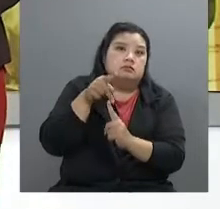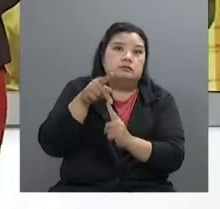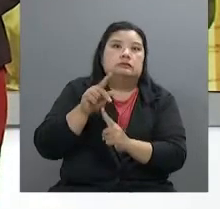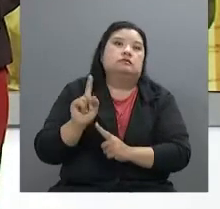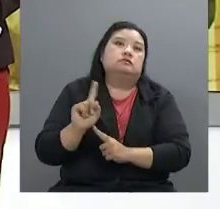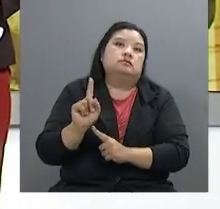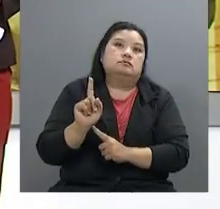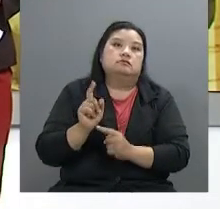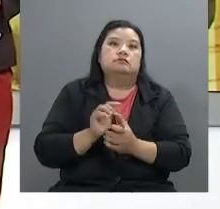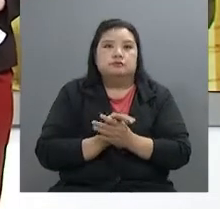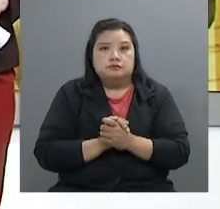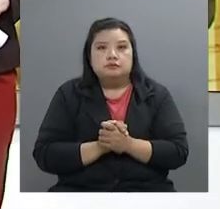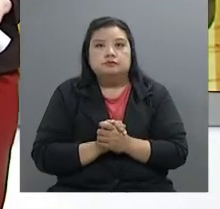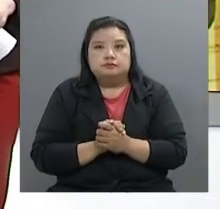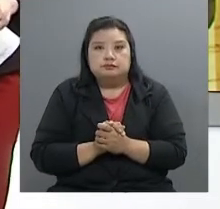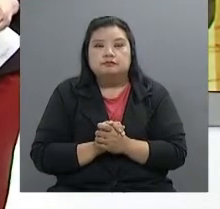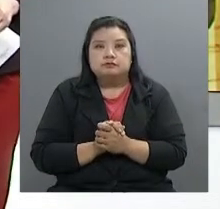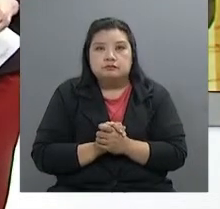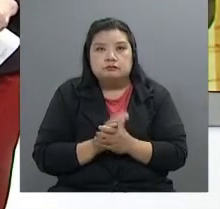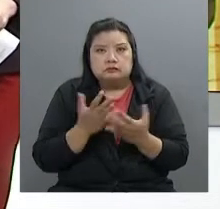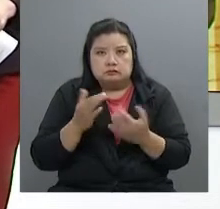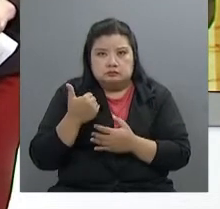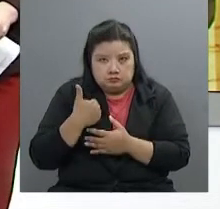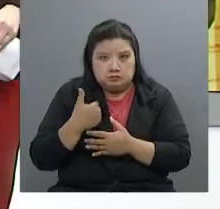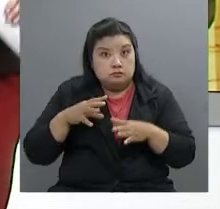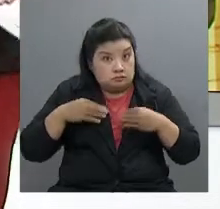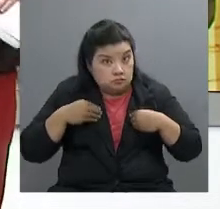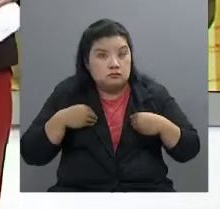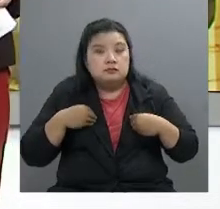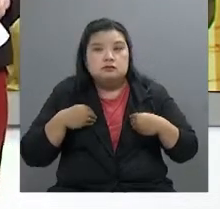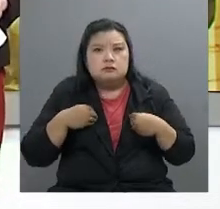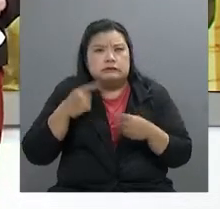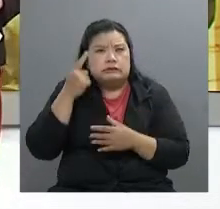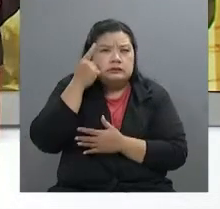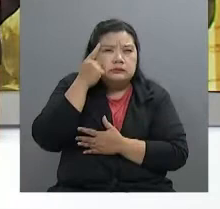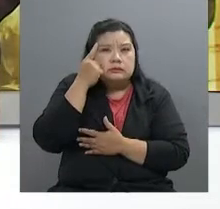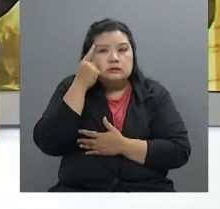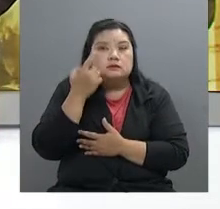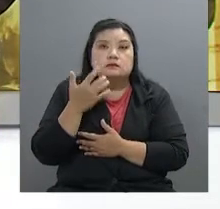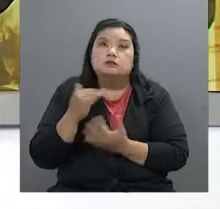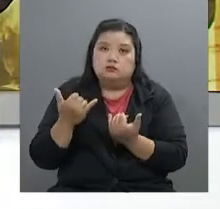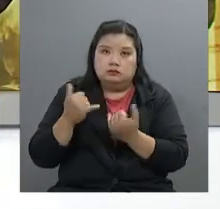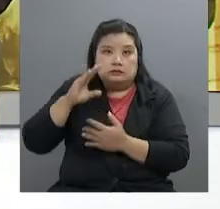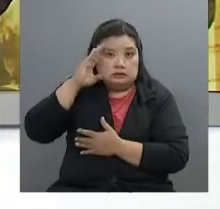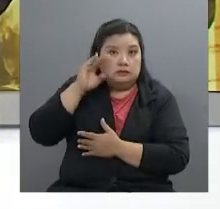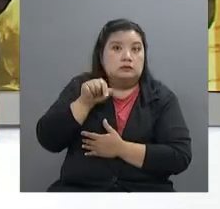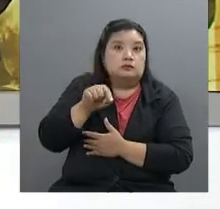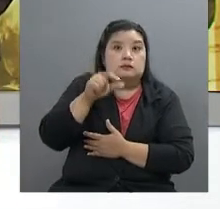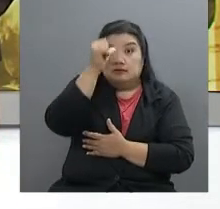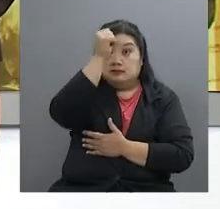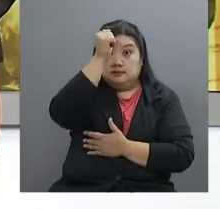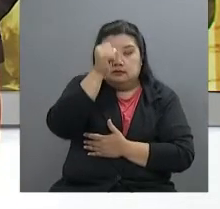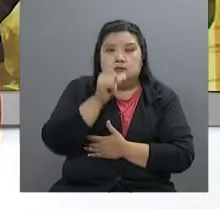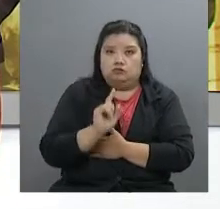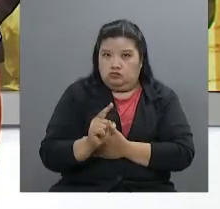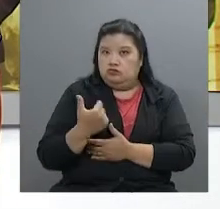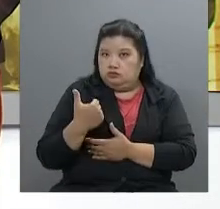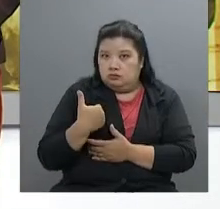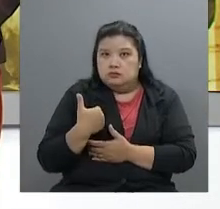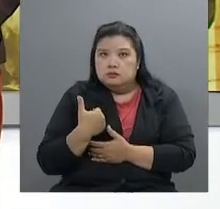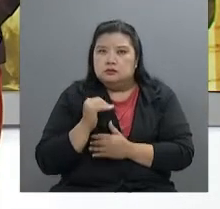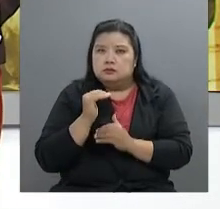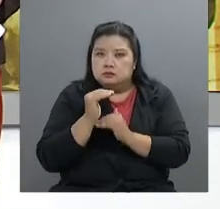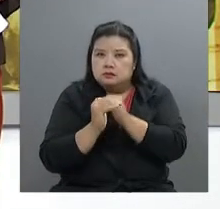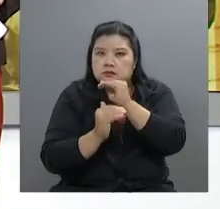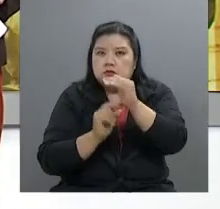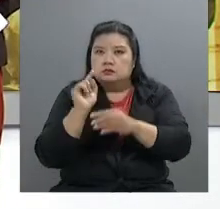แต่มีคนที่เห็นด้วยเหมือนกันนะคะเขามองว่ากองทัพอินเดียเนี่ยควรจะได้รับการพัฒนาให้ทันสมัยมากขึ้นและ